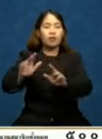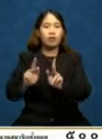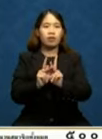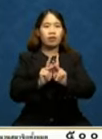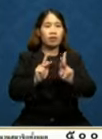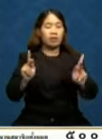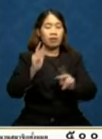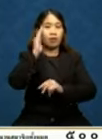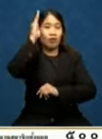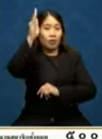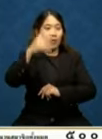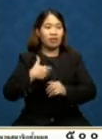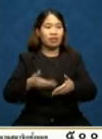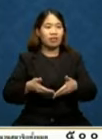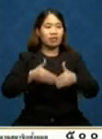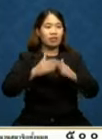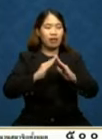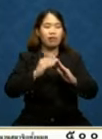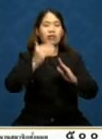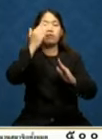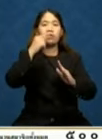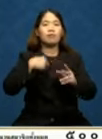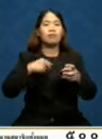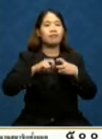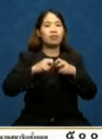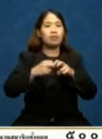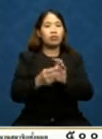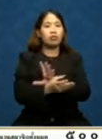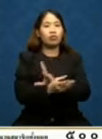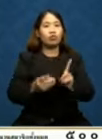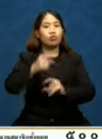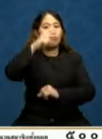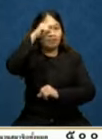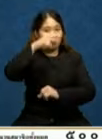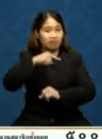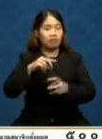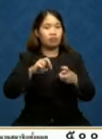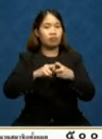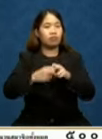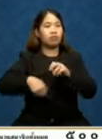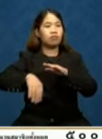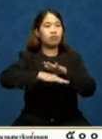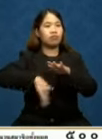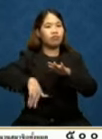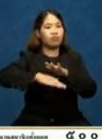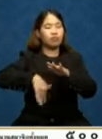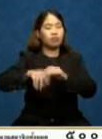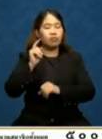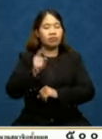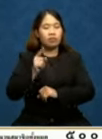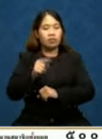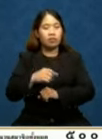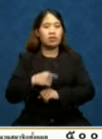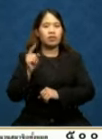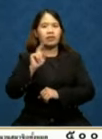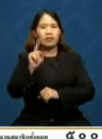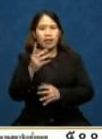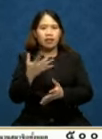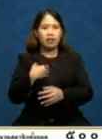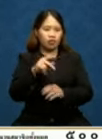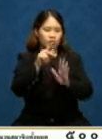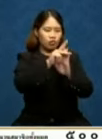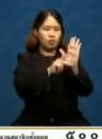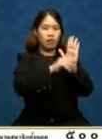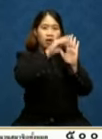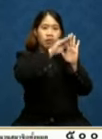ะครับเรามีปัญหาครับเรื่องนี้ในสังคมไทยครับเป็นปัญหาที่เป็นรากลึกในสังคมไทยในเรื่องของการตีความกฎหม